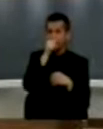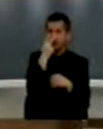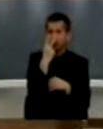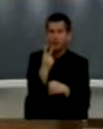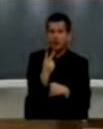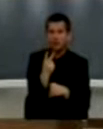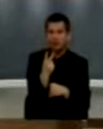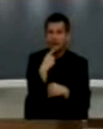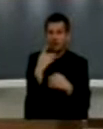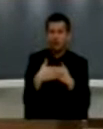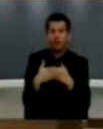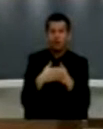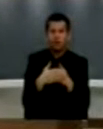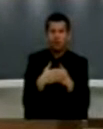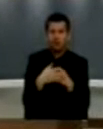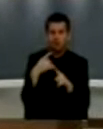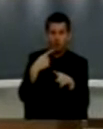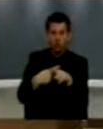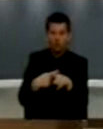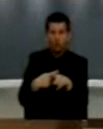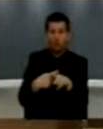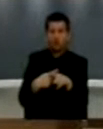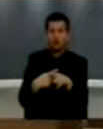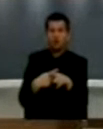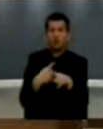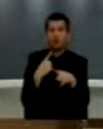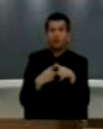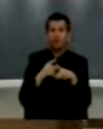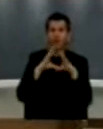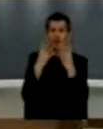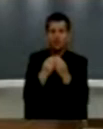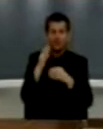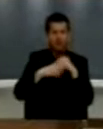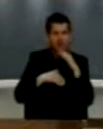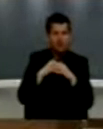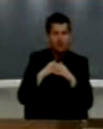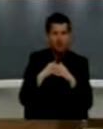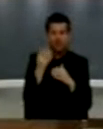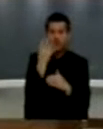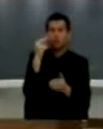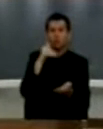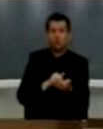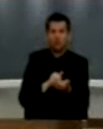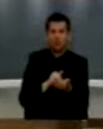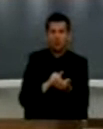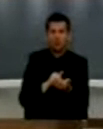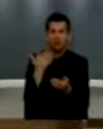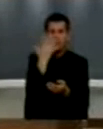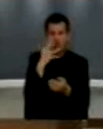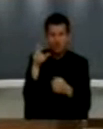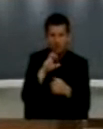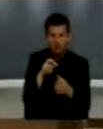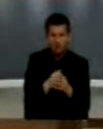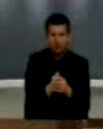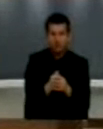parasysh afërsinë prej udhkryqit, si dhe koston e deritashme të atij ndërtimi, që është 42.050 euro.